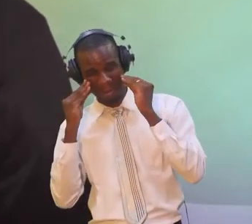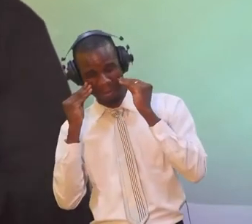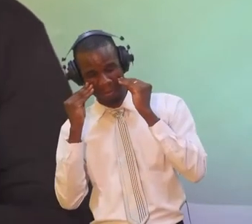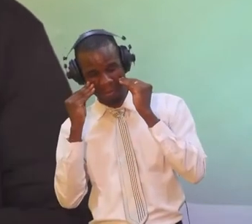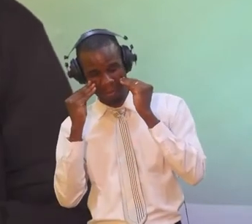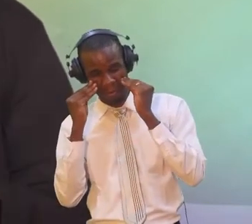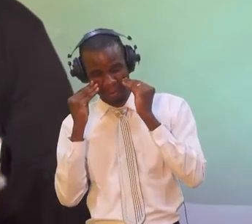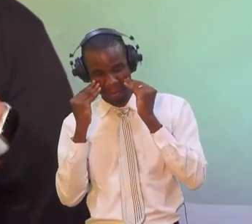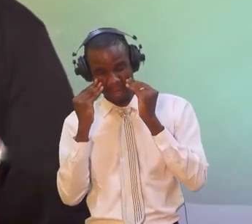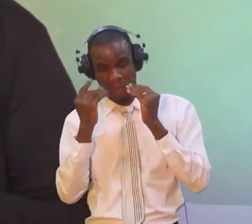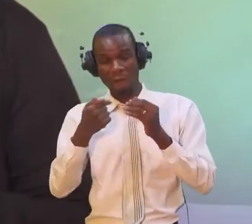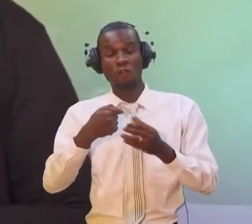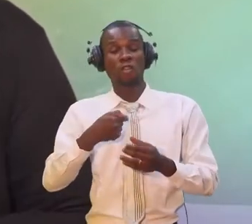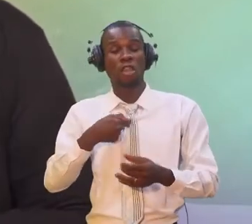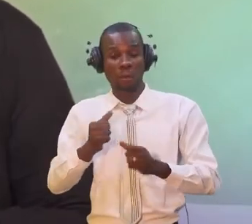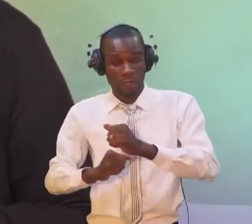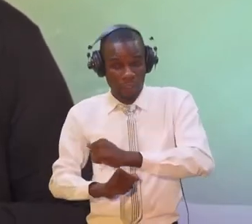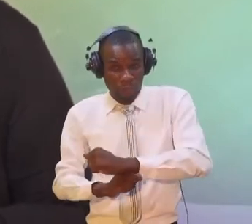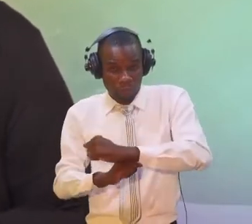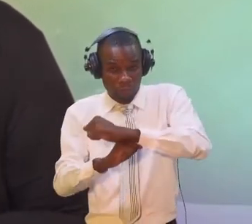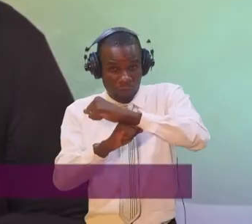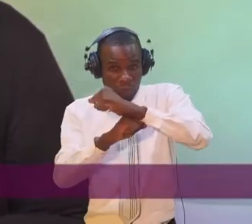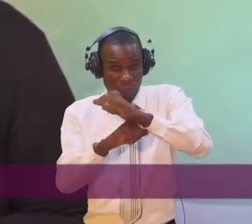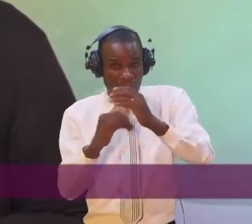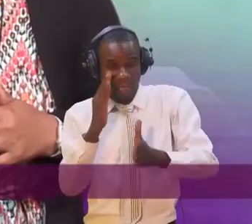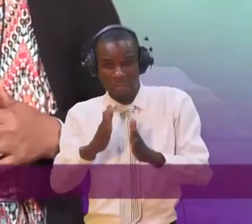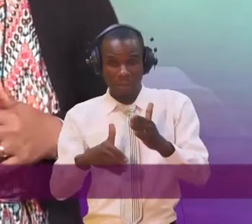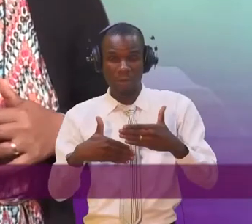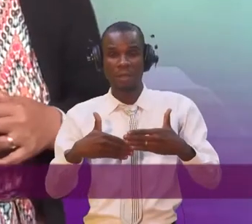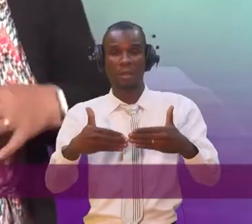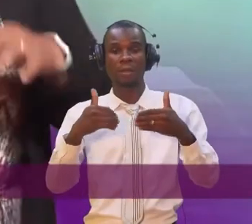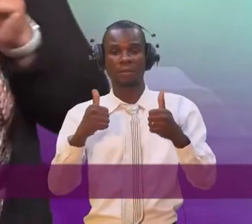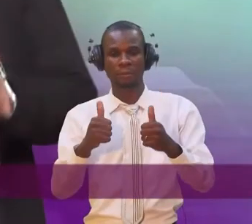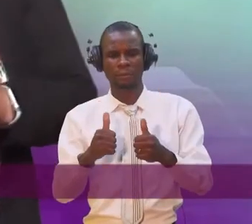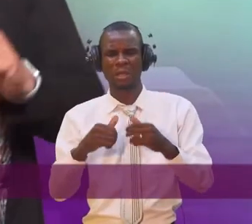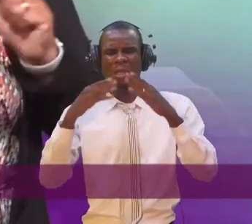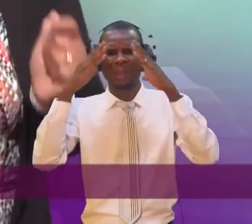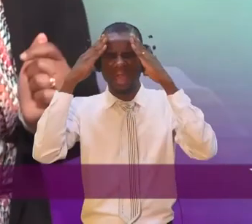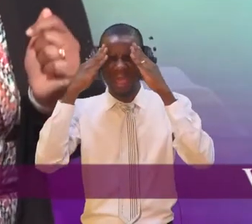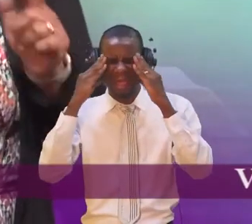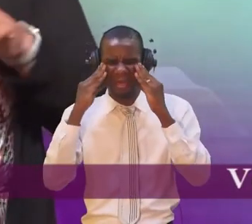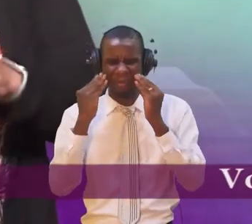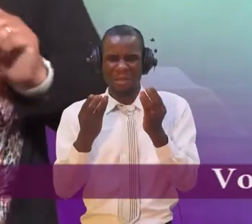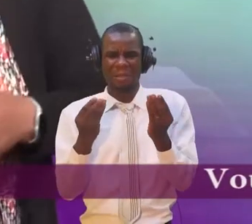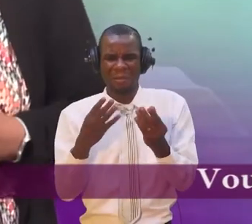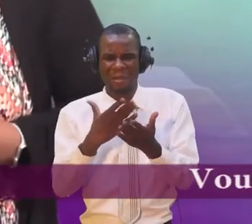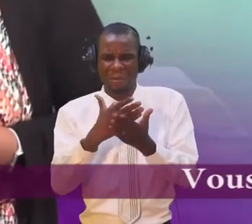Najua mtu anaposongwa kiasi kwamba anapoteza matumaini, anahitaji msaada ya wengine.